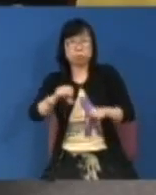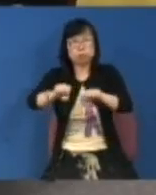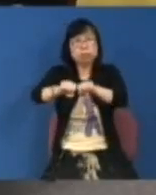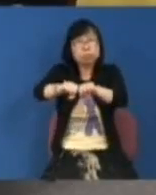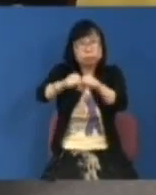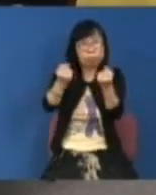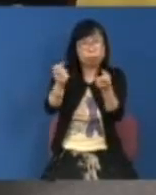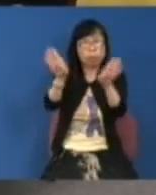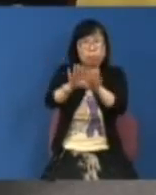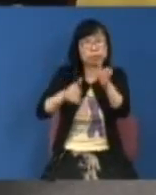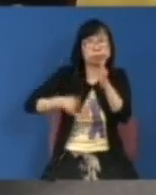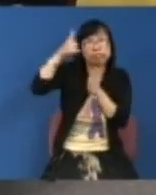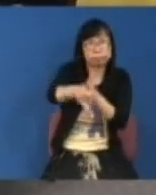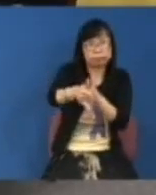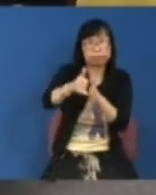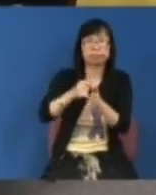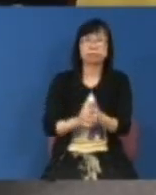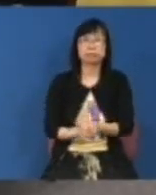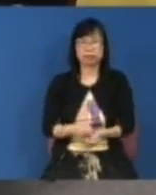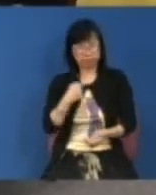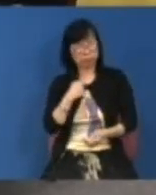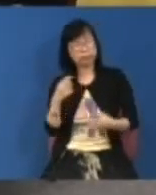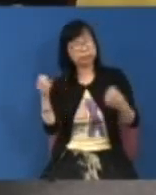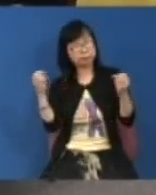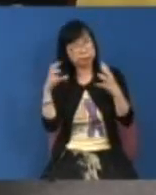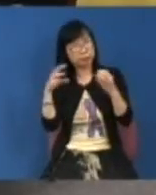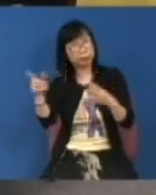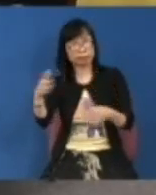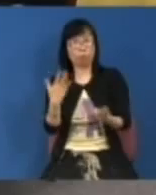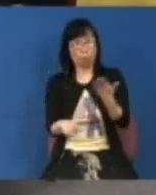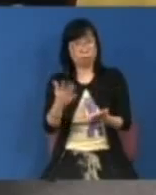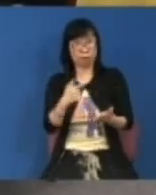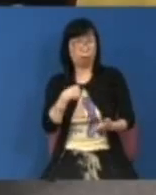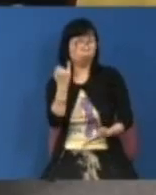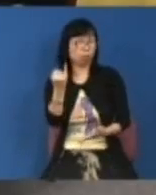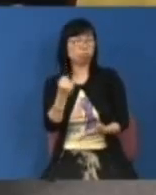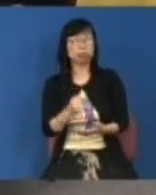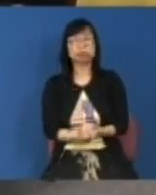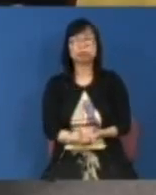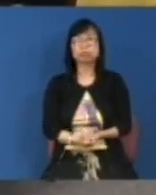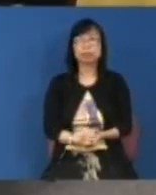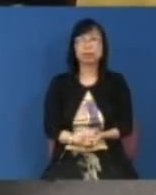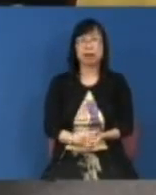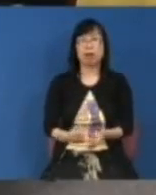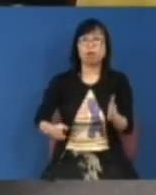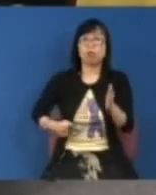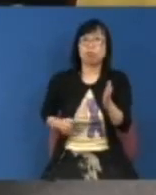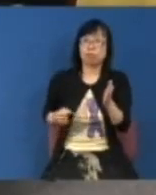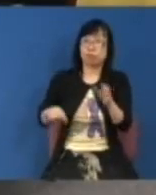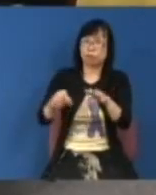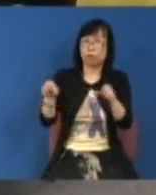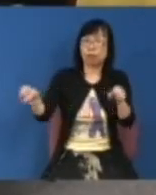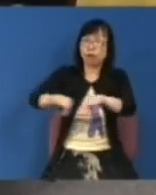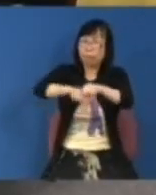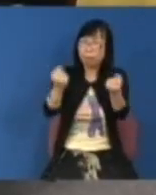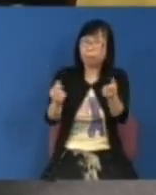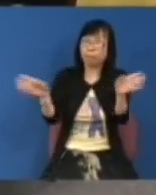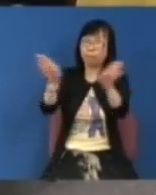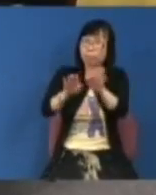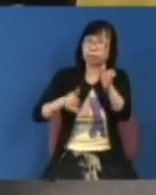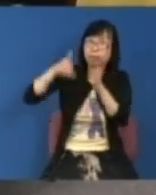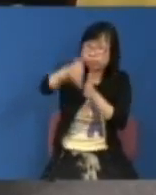而入？呢個係可以討論嘅，可能我錯。但係你話破門而入呢一個咁嘅行為，已經係